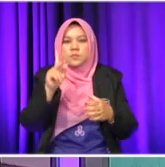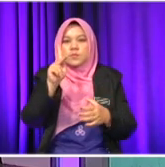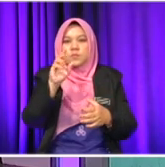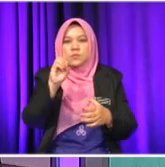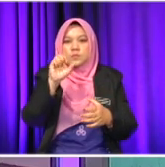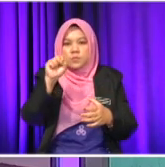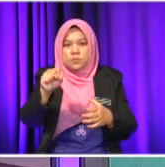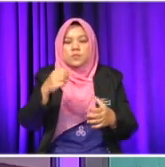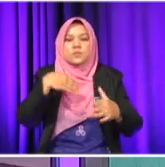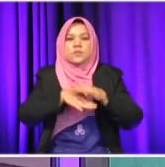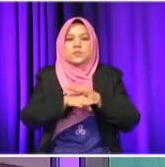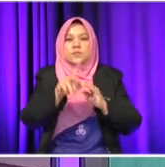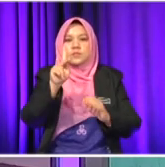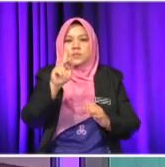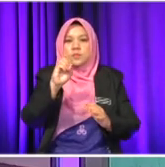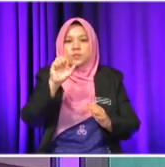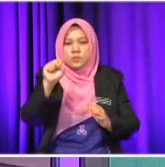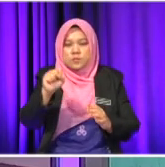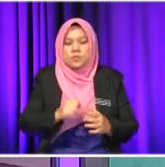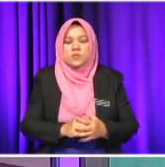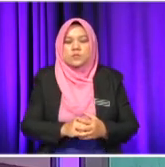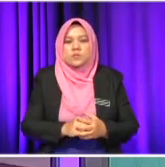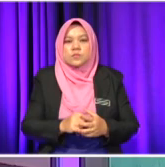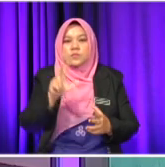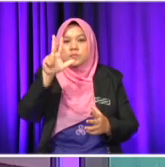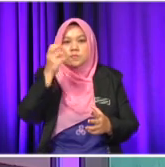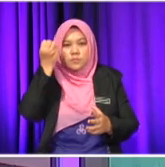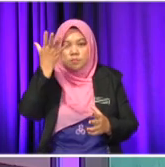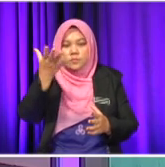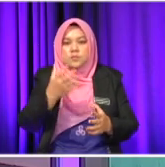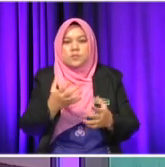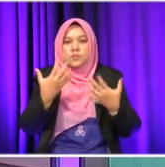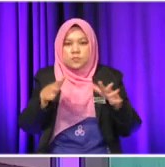anggaran cos a masukkanlah anggaran kostum so tiga